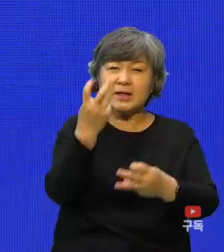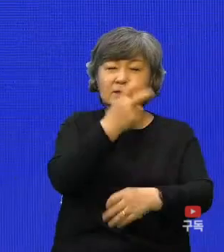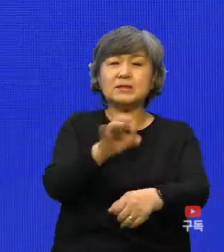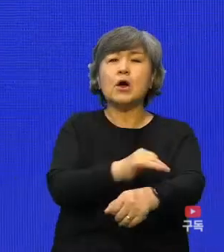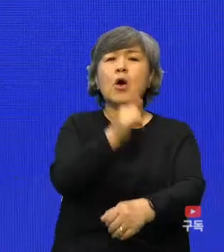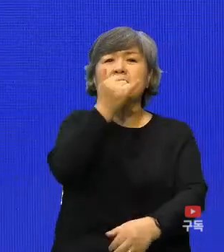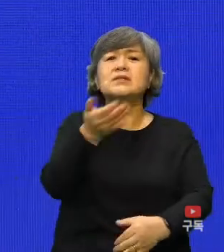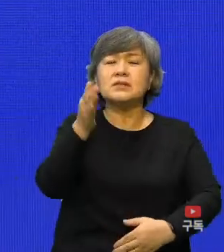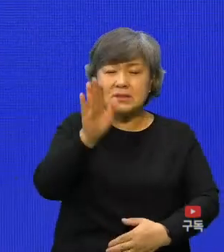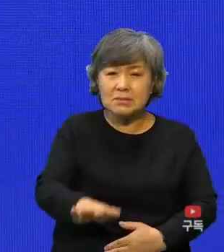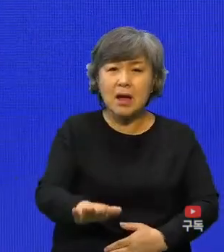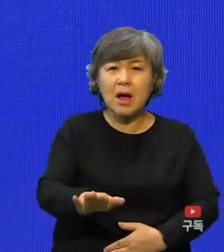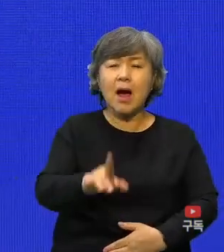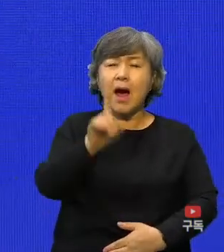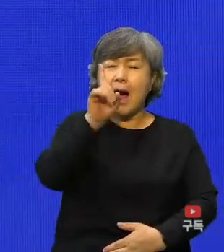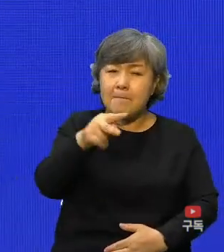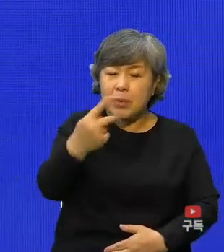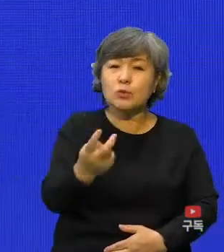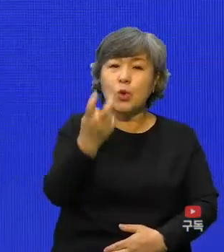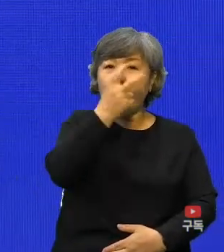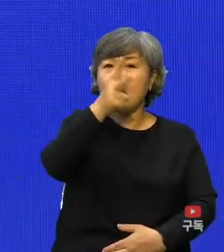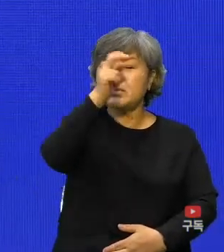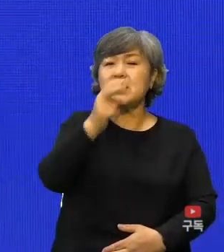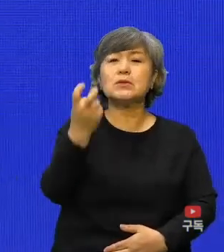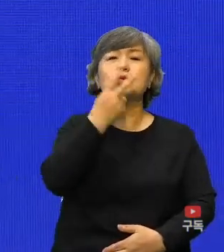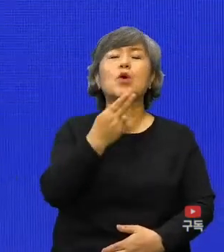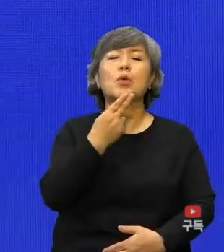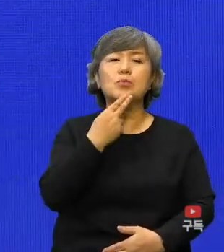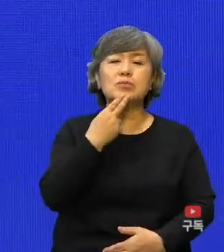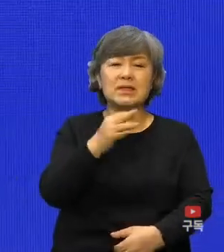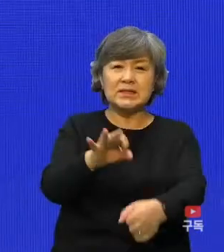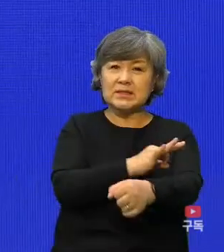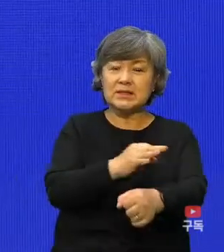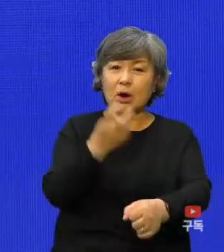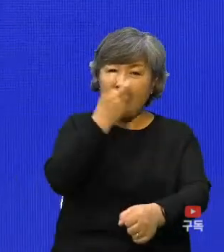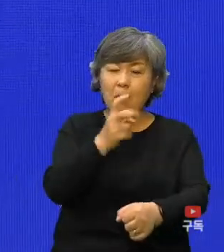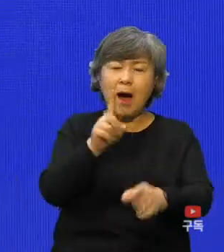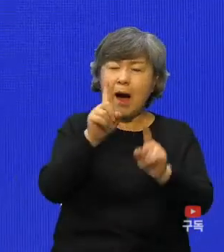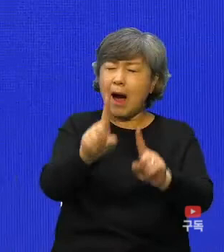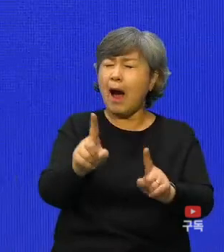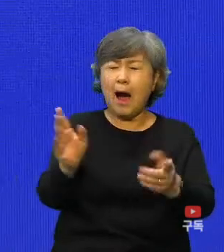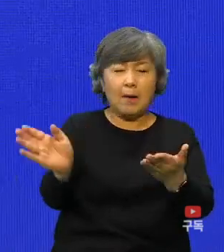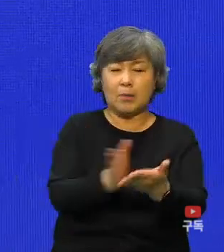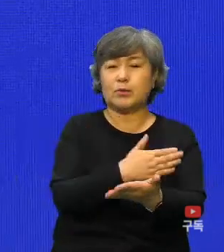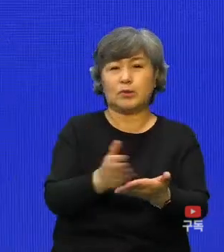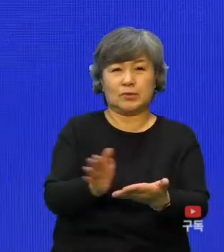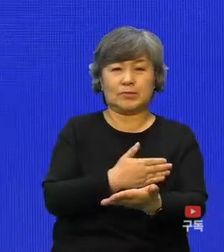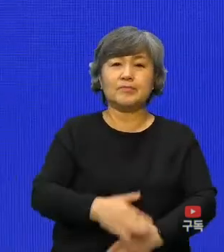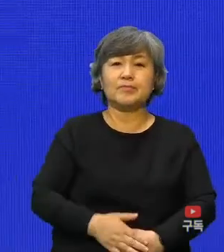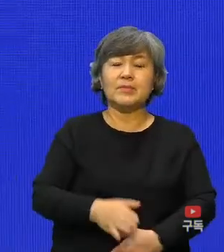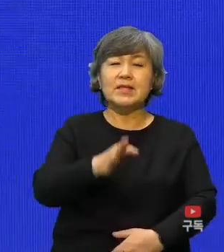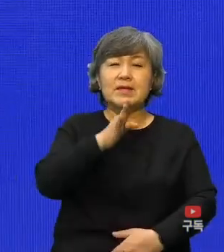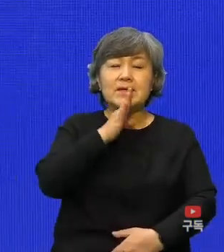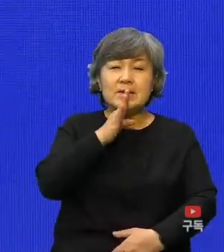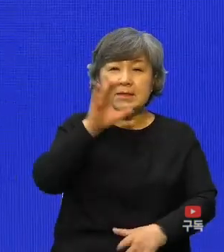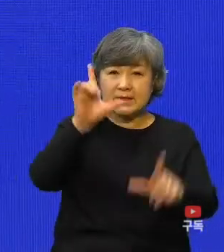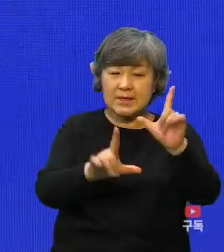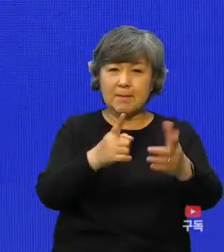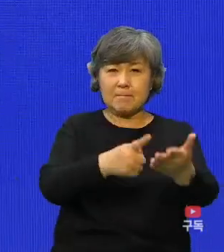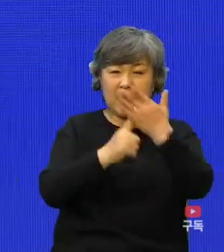있었지만 단 한 번도 검찰의 1차 조사 없이 특검으로 바로 간 경우가 없었습니다. 실체를 밝히기